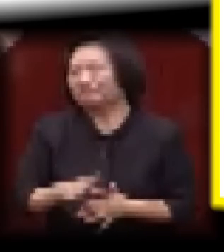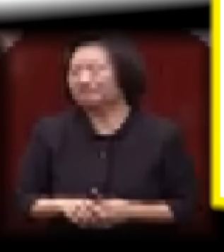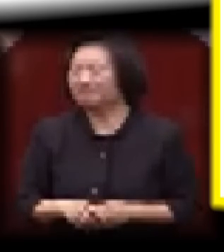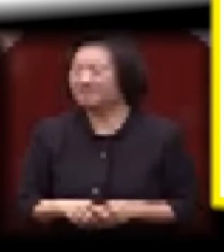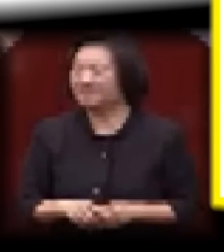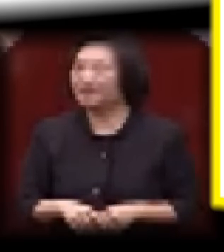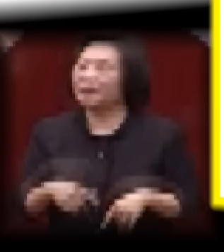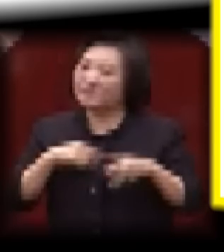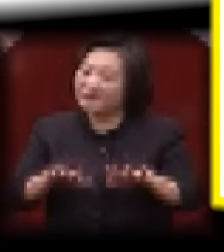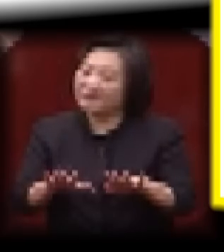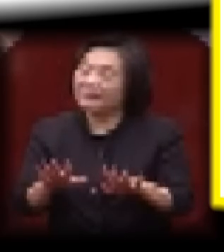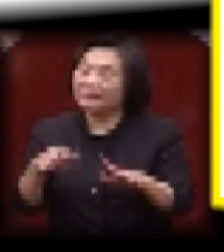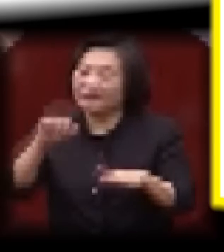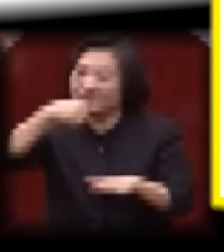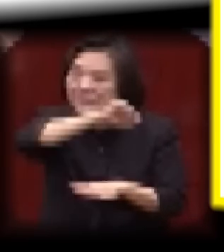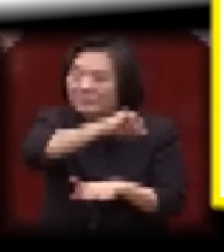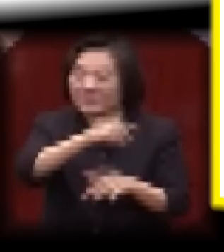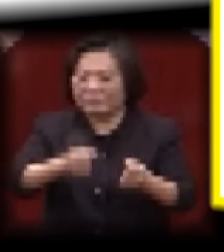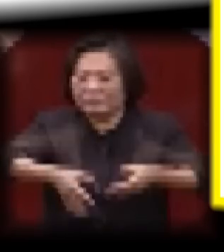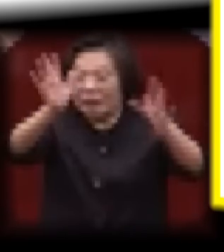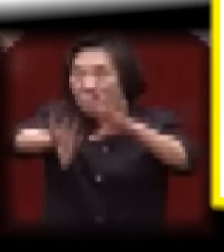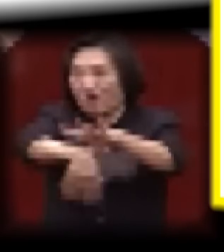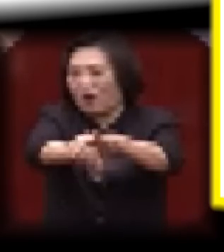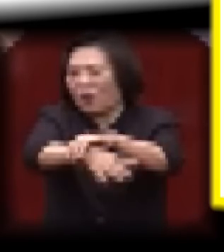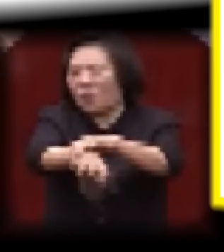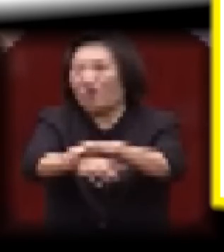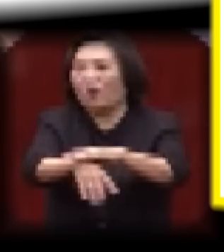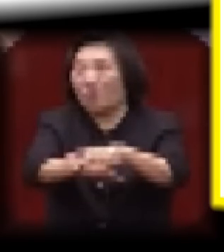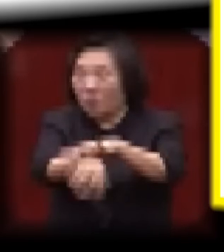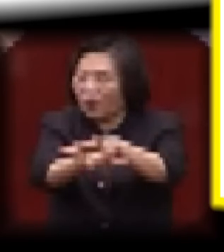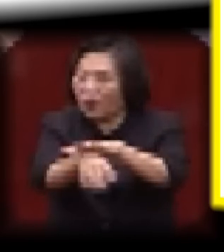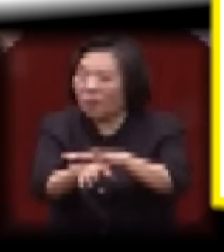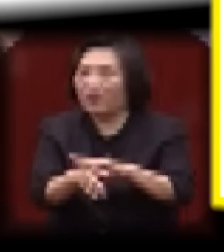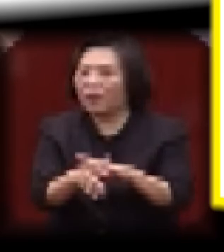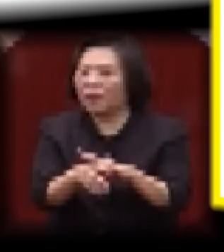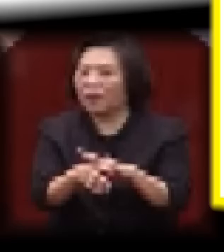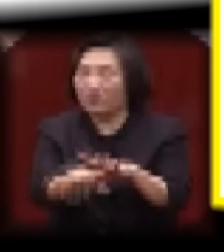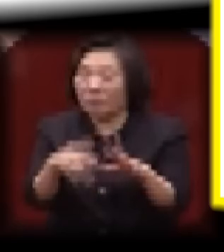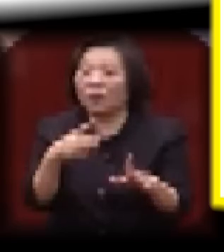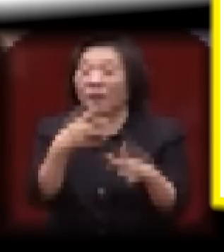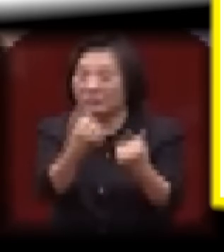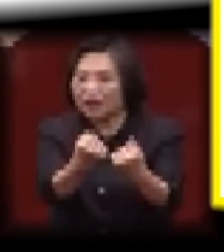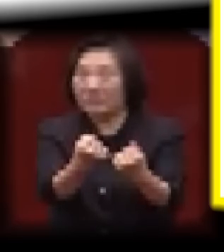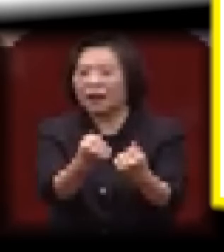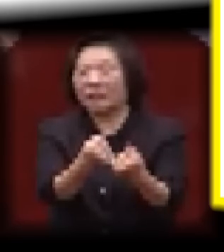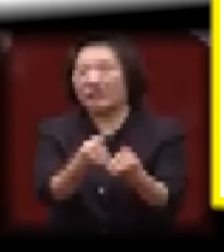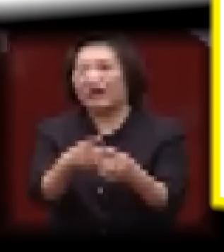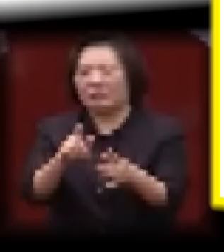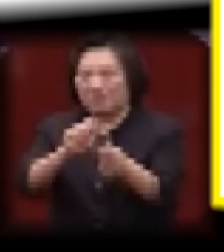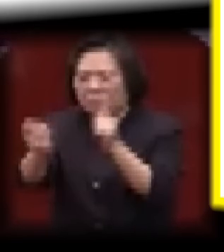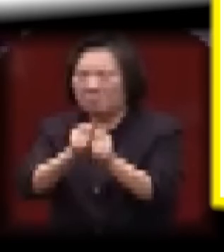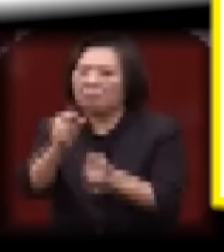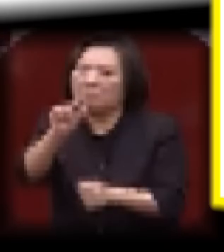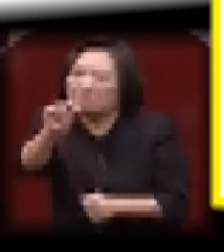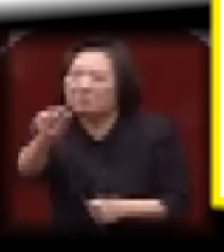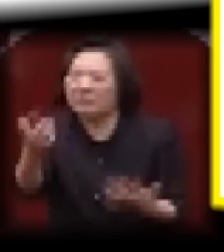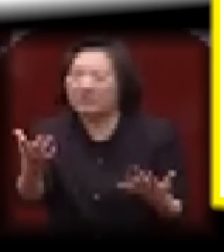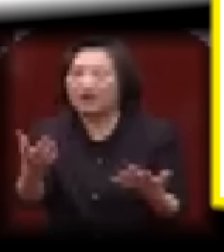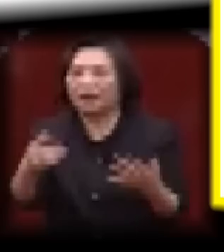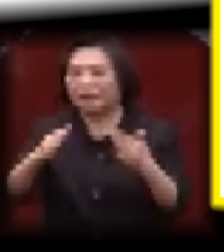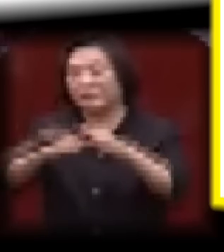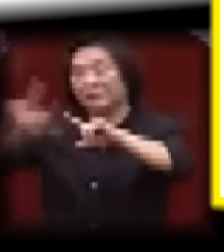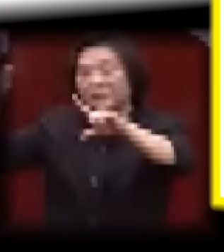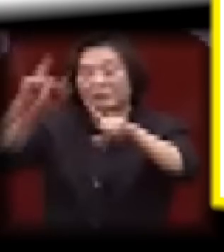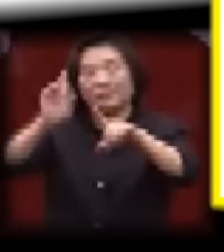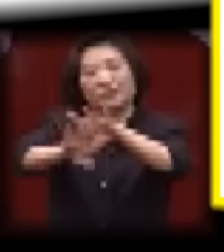整个台湾空屋持有的成本太低，那当然是税的问题，所以很多老板很多房东，你知道，他连个